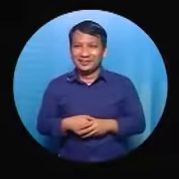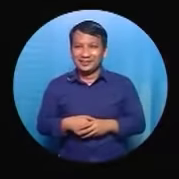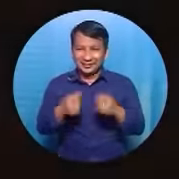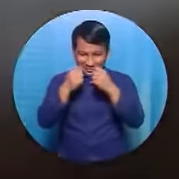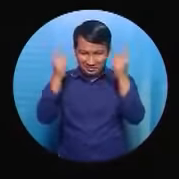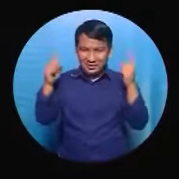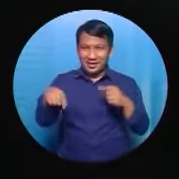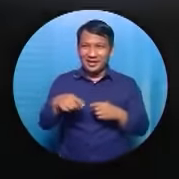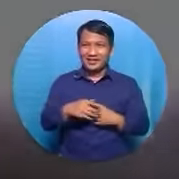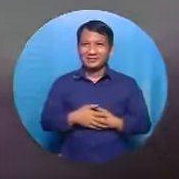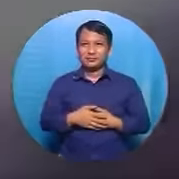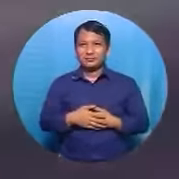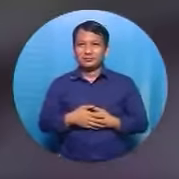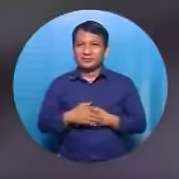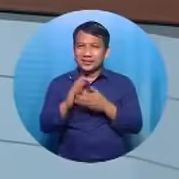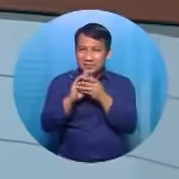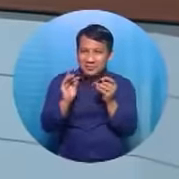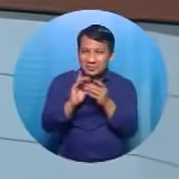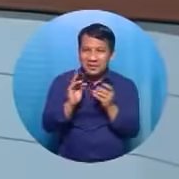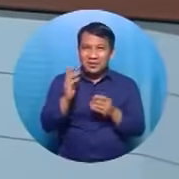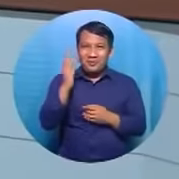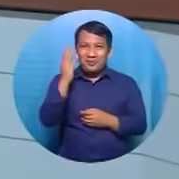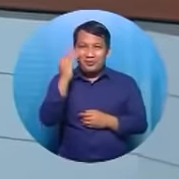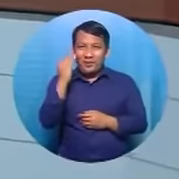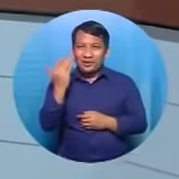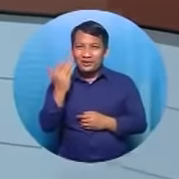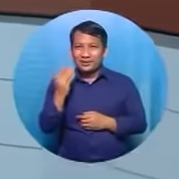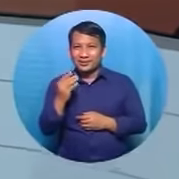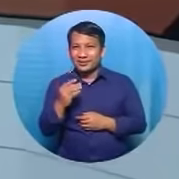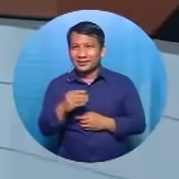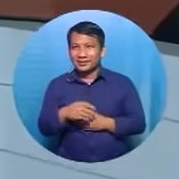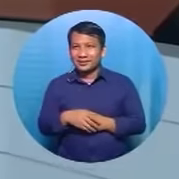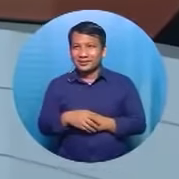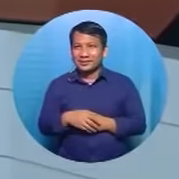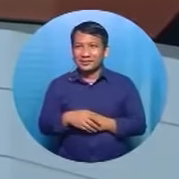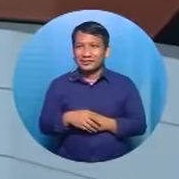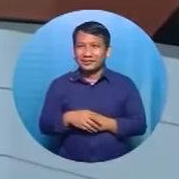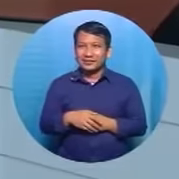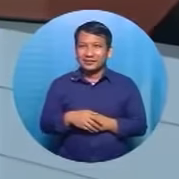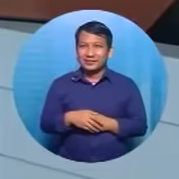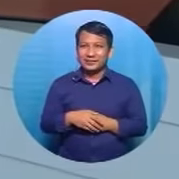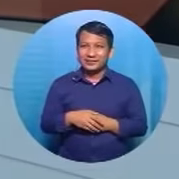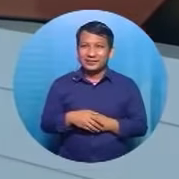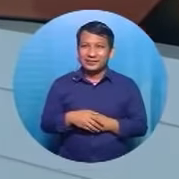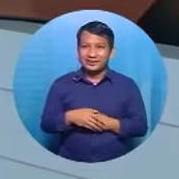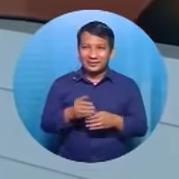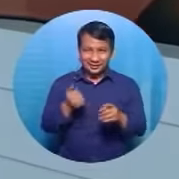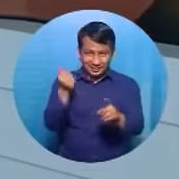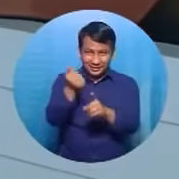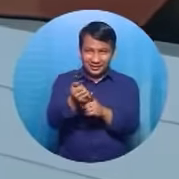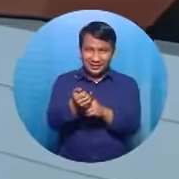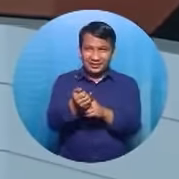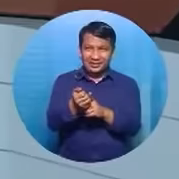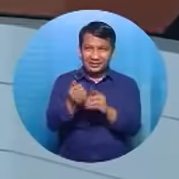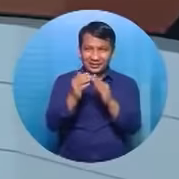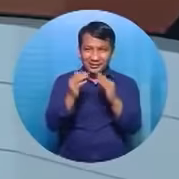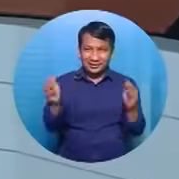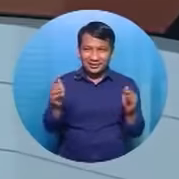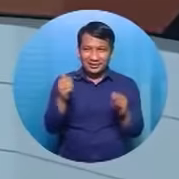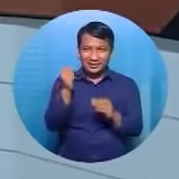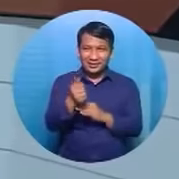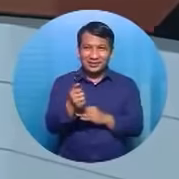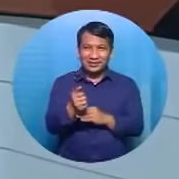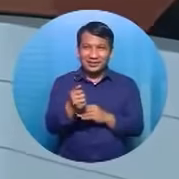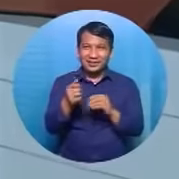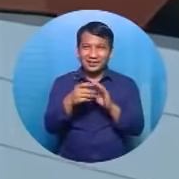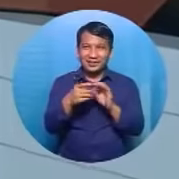Nagulat. Ma'am, pakikwento sa amin, fast forward po tayo. Doon na po yung pagpasok niyo sa bahay.